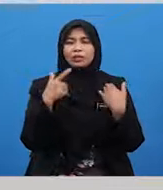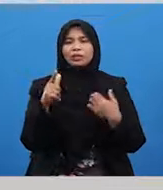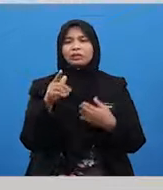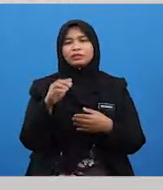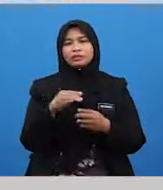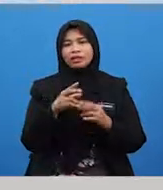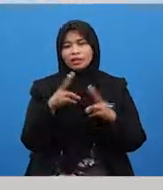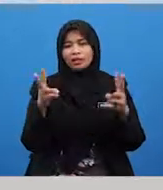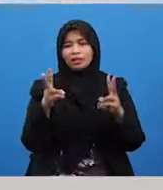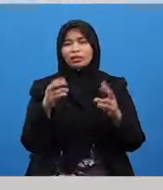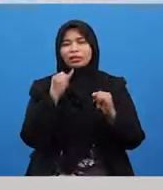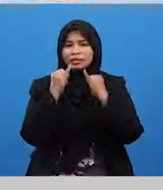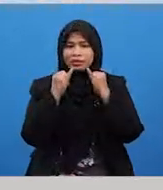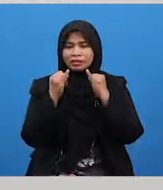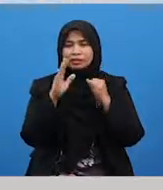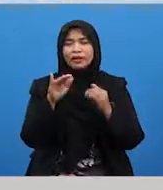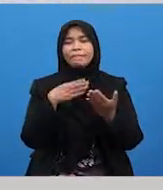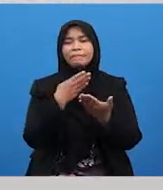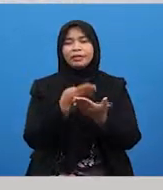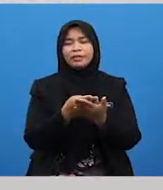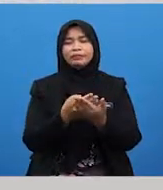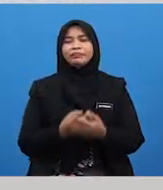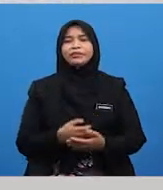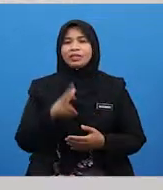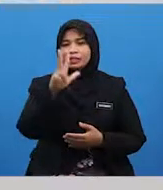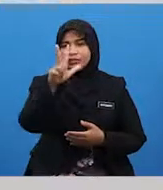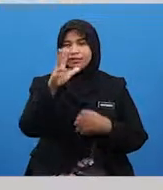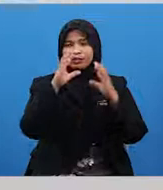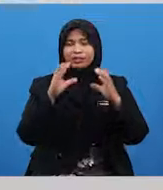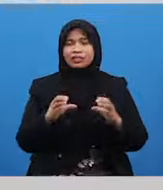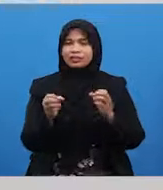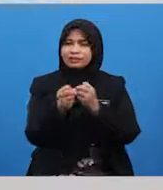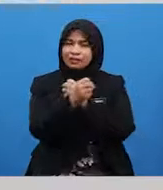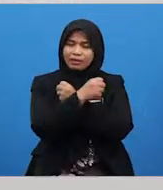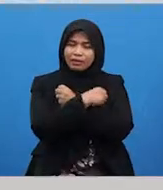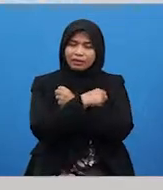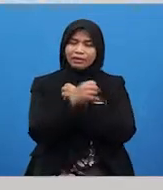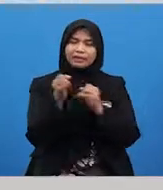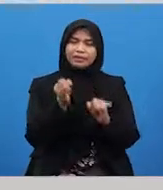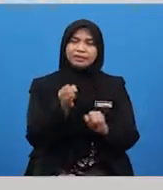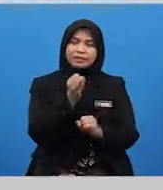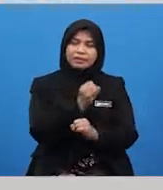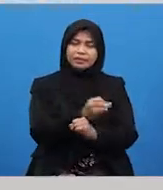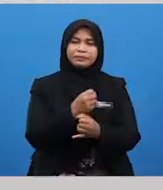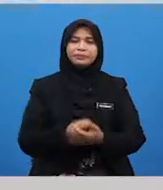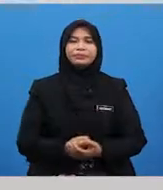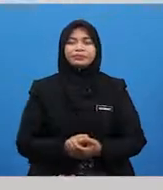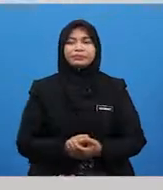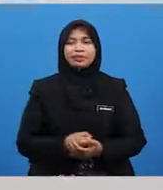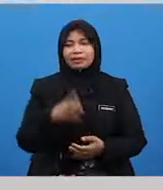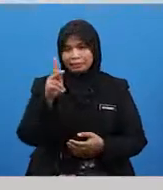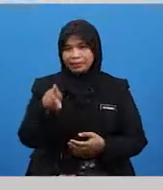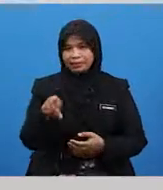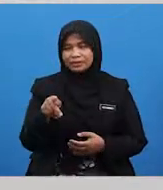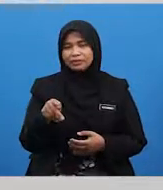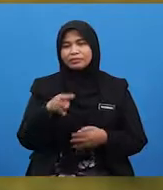jiran. Baik, itulah tiga cara menyayangi jiran kamu. Pastikan murid-murid tulis dalam buku